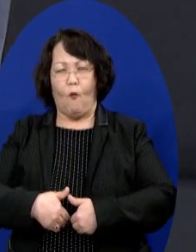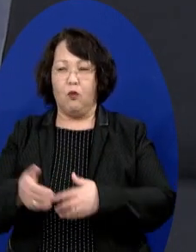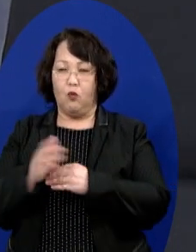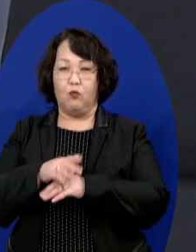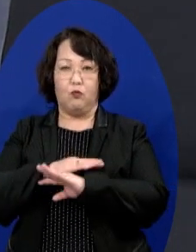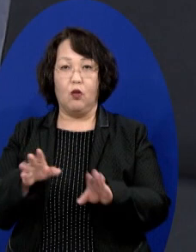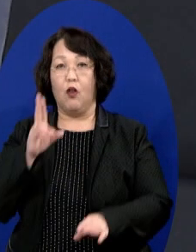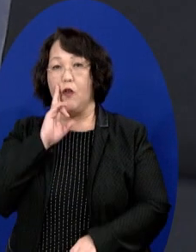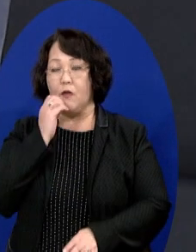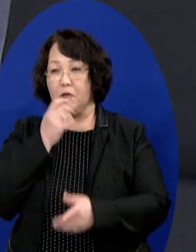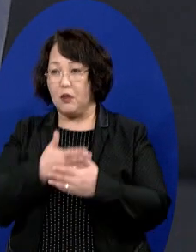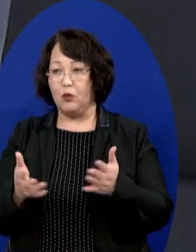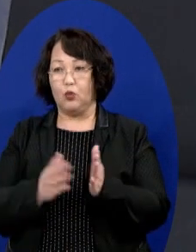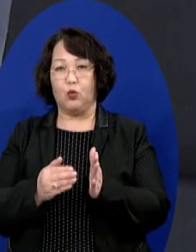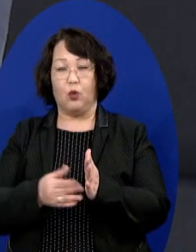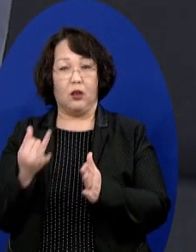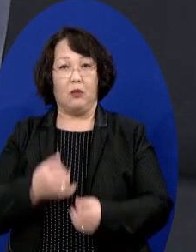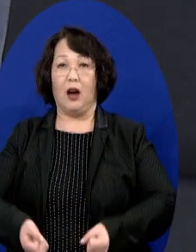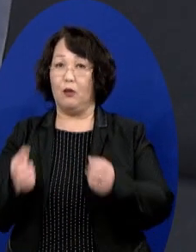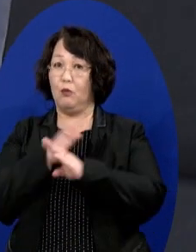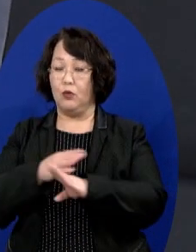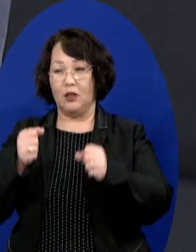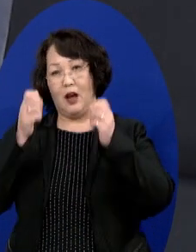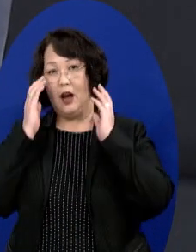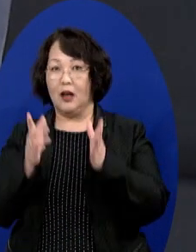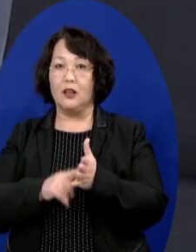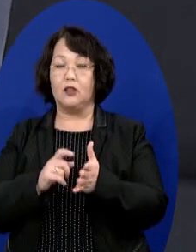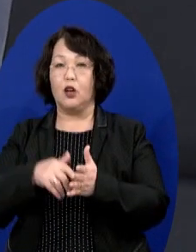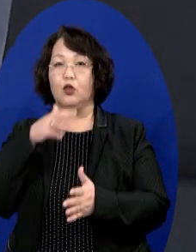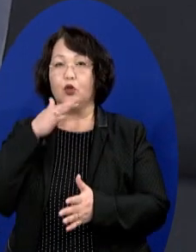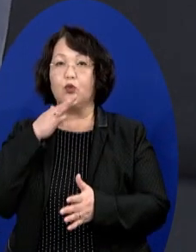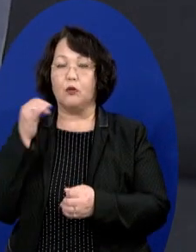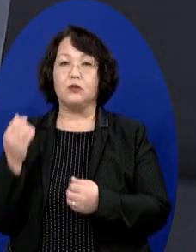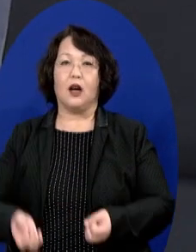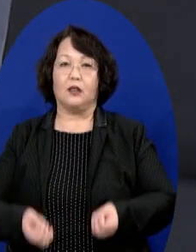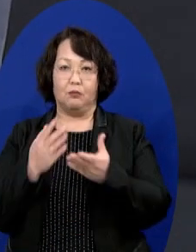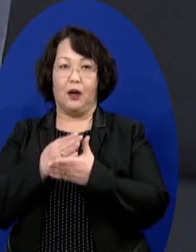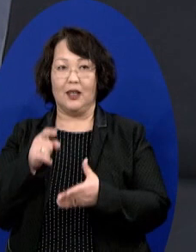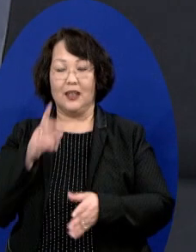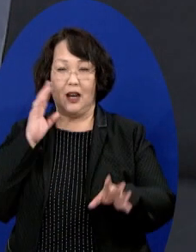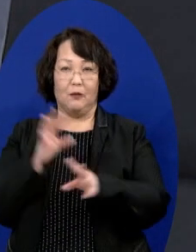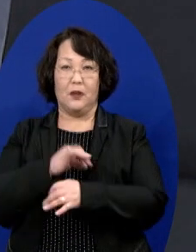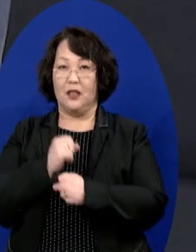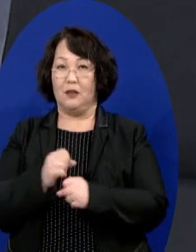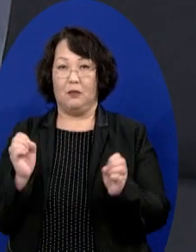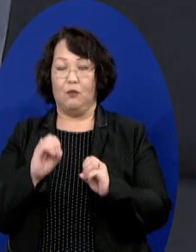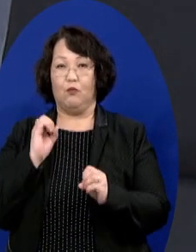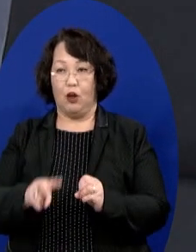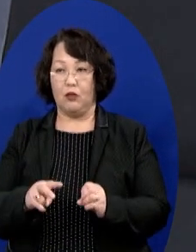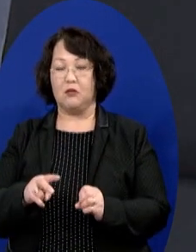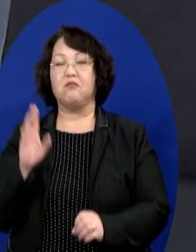хүнс төжилийн дутагдалд орохгүй байх тал дээр анхаарах чая гэдэг тийм зөвлөмжийг аргасан. Ийм арга хэмжээ авахгүй тохиолдолд дэлхийд